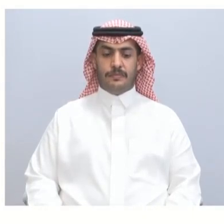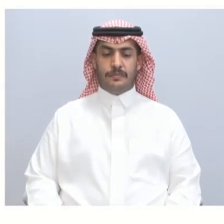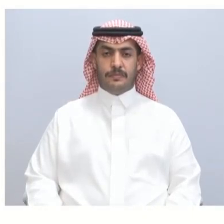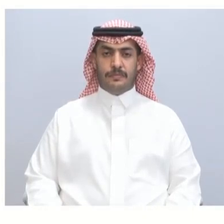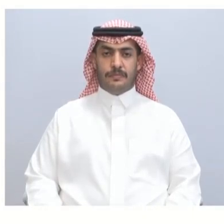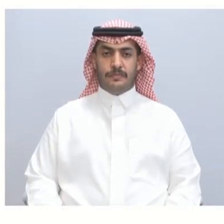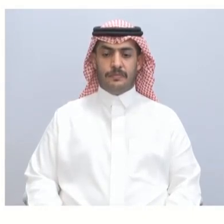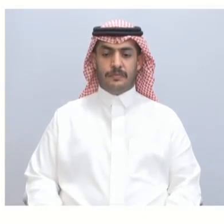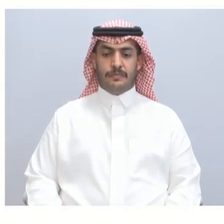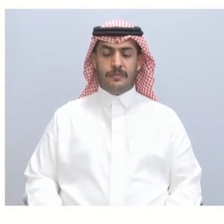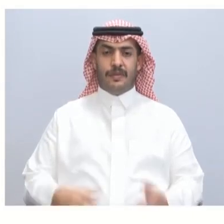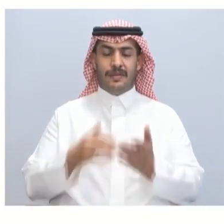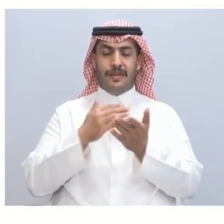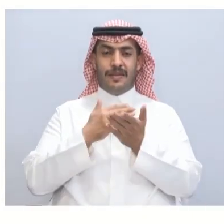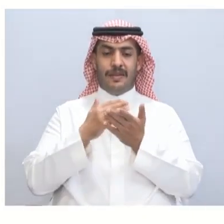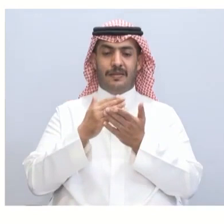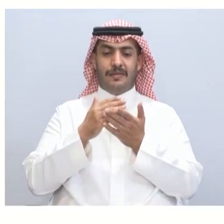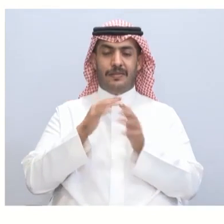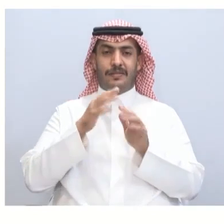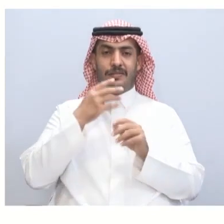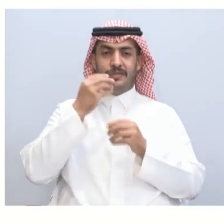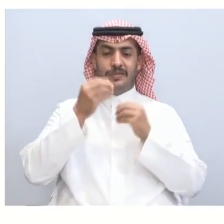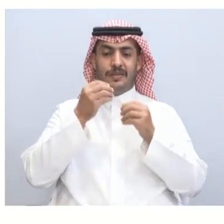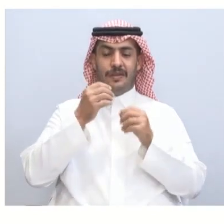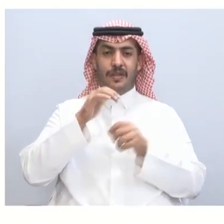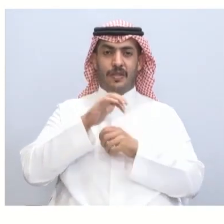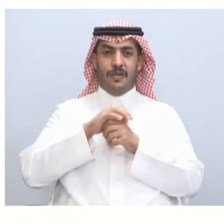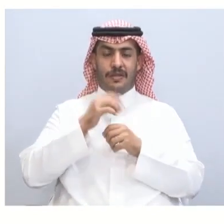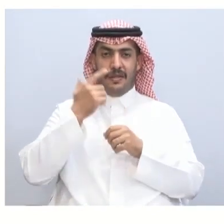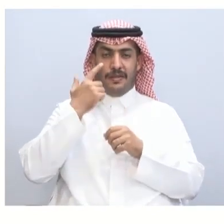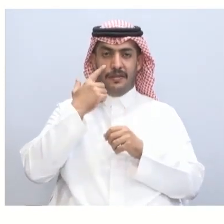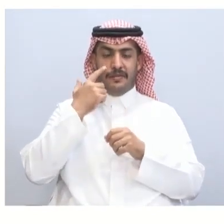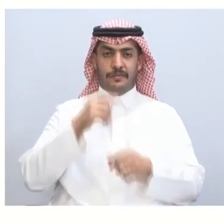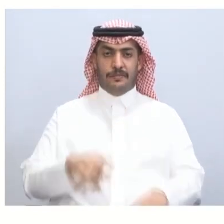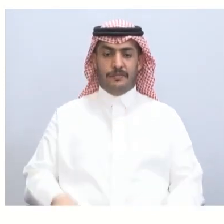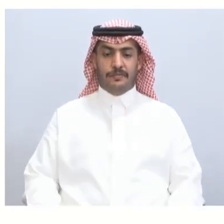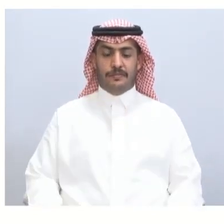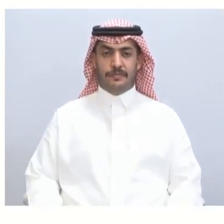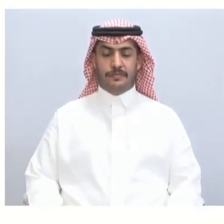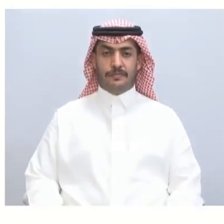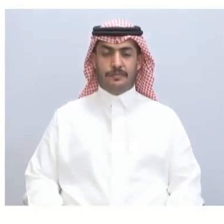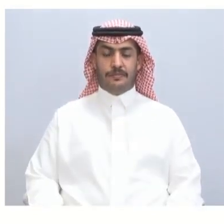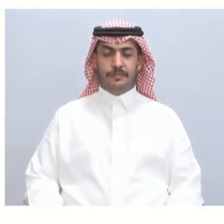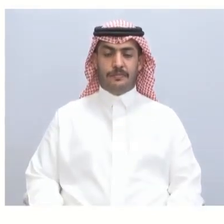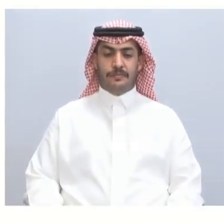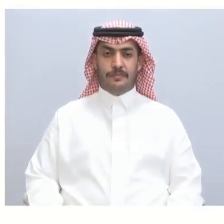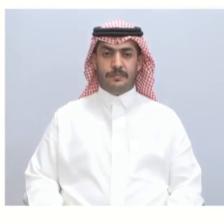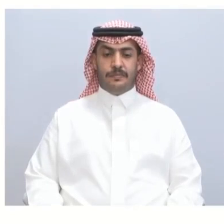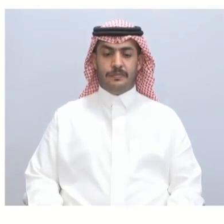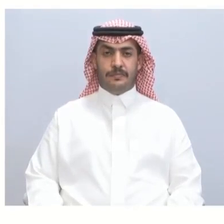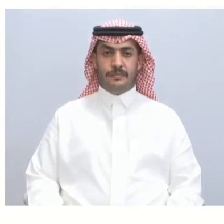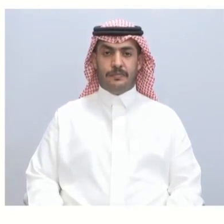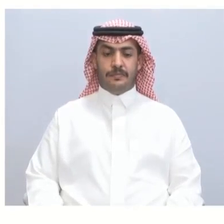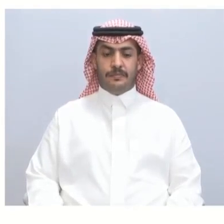الزرقاء اكمل اشكال الضغوط الحياتيه اشكال الضغوط الحياتيه تعرفنا